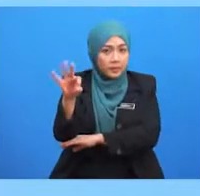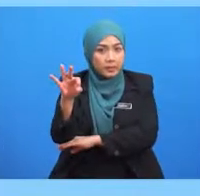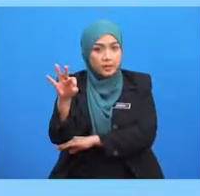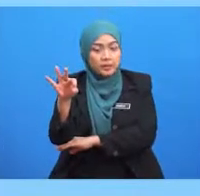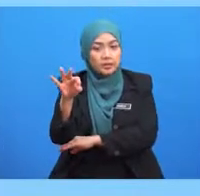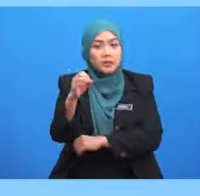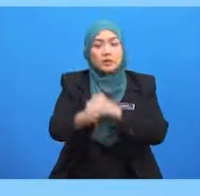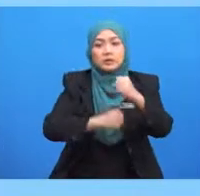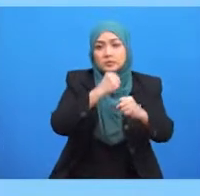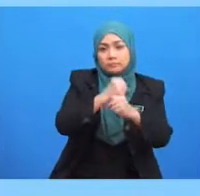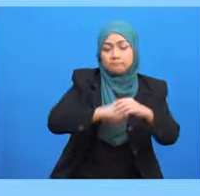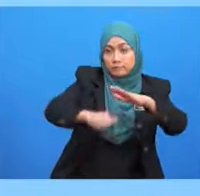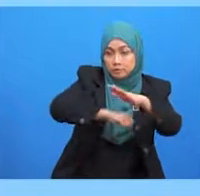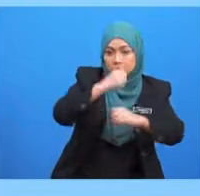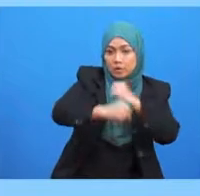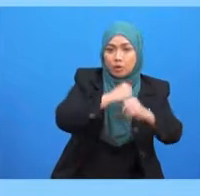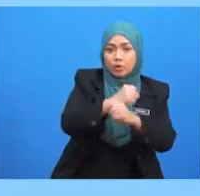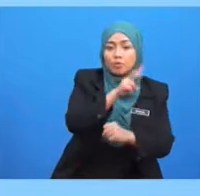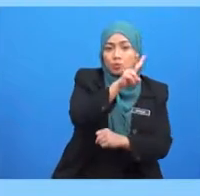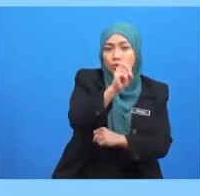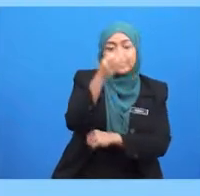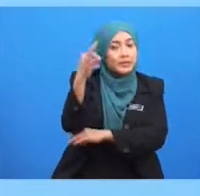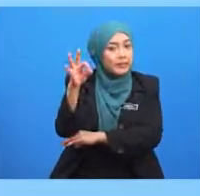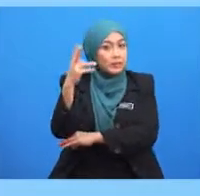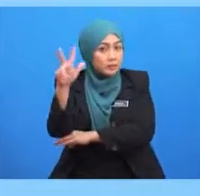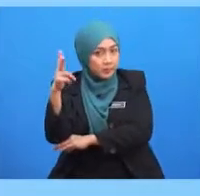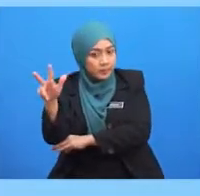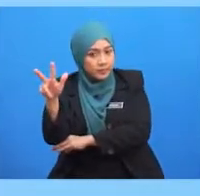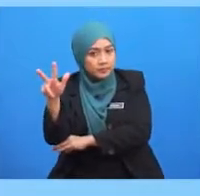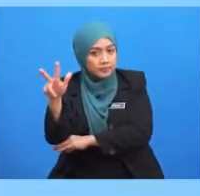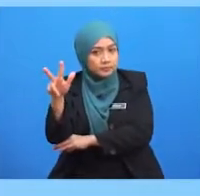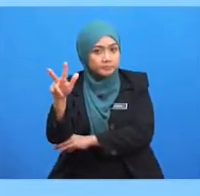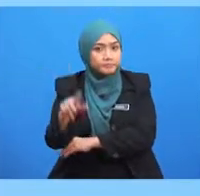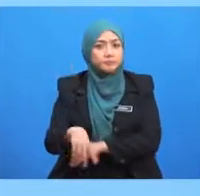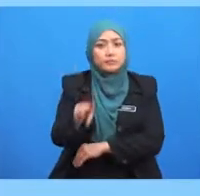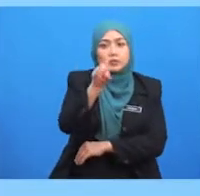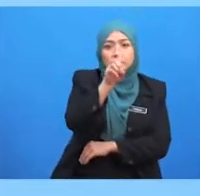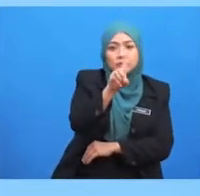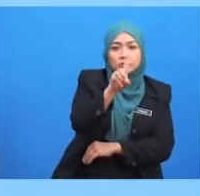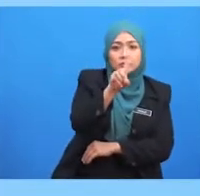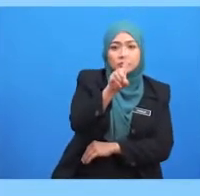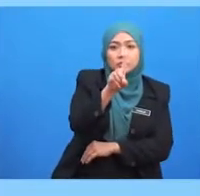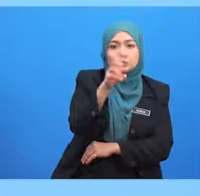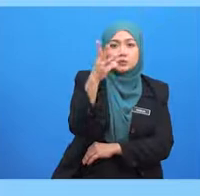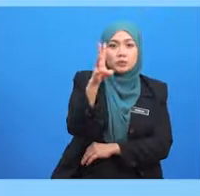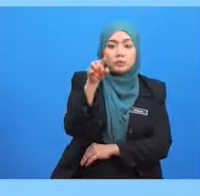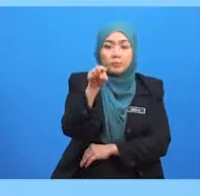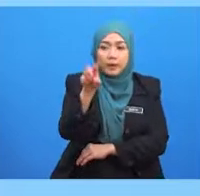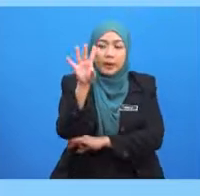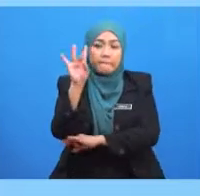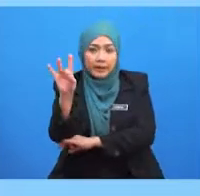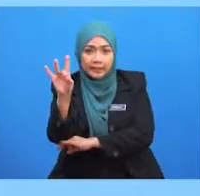tahun 2013 yelah 116 perpuluhan 8